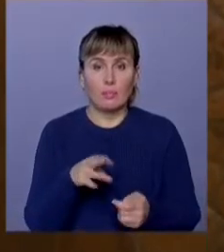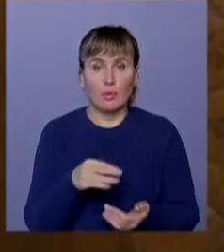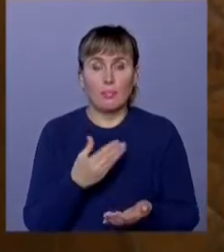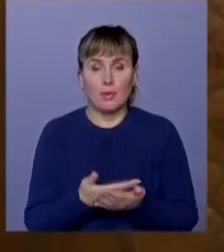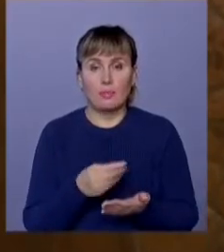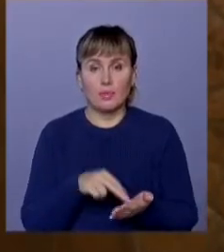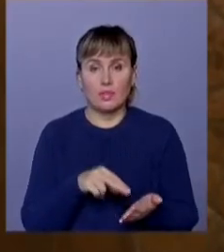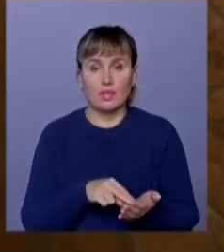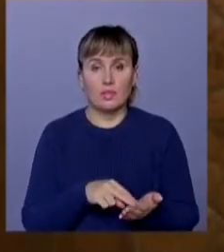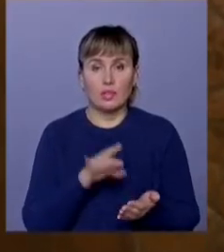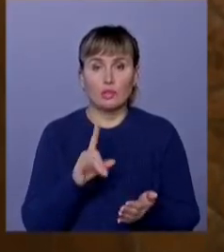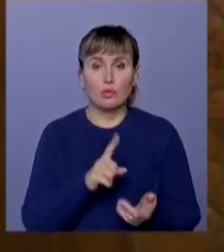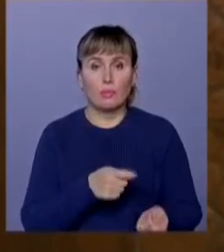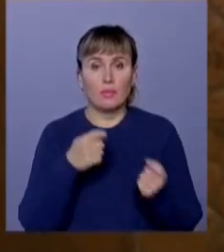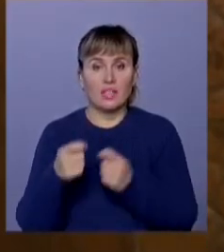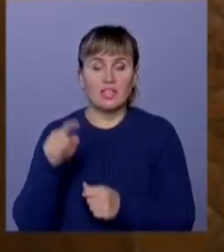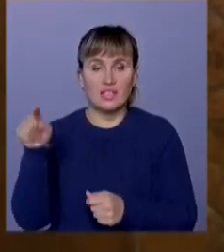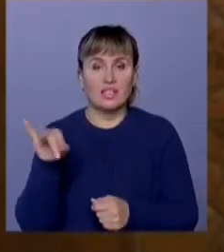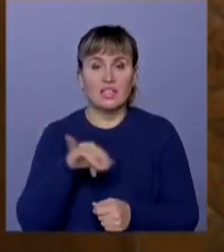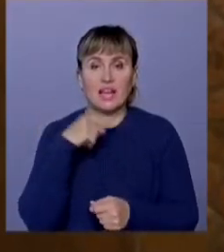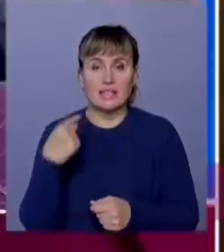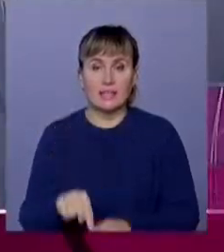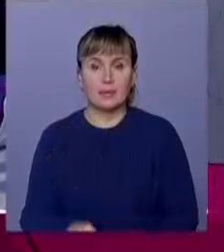и импортируемое, ввозимое из России.